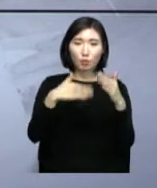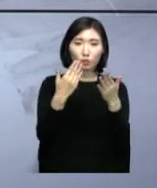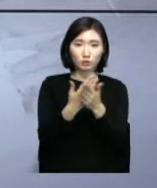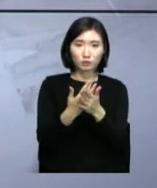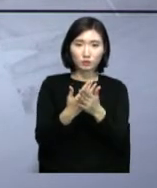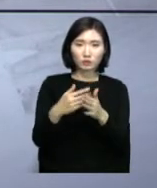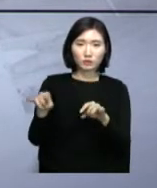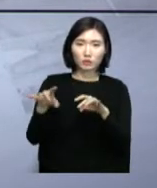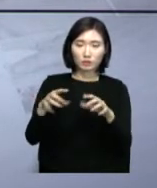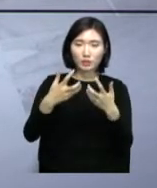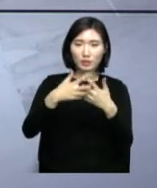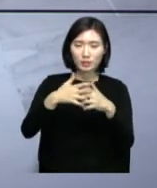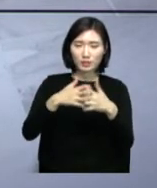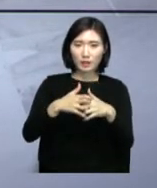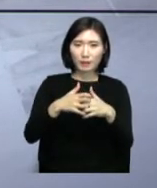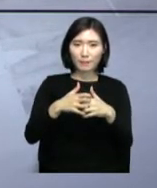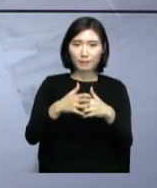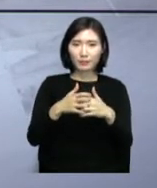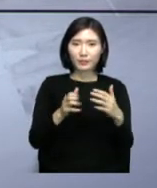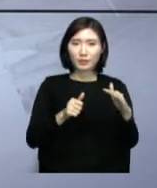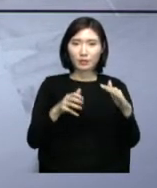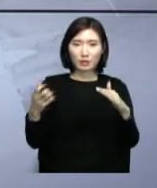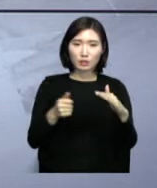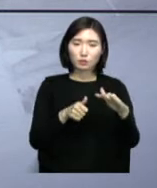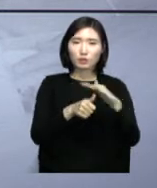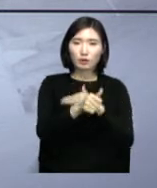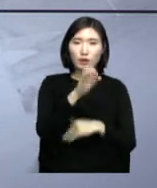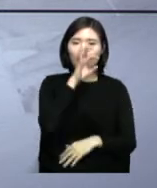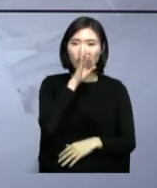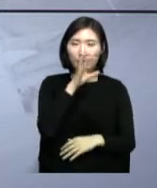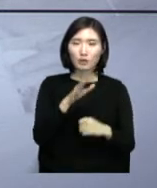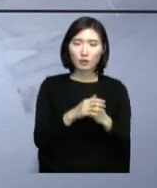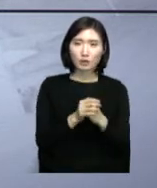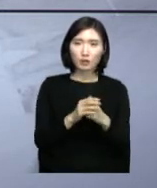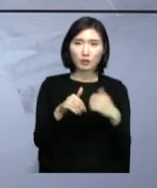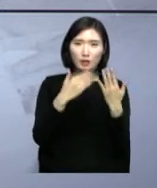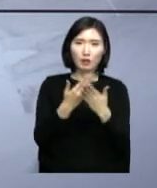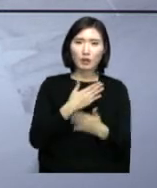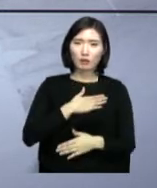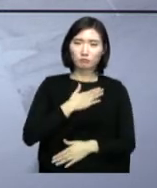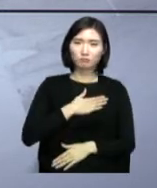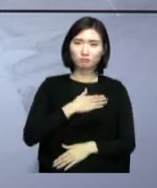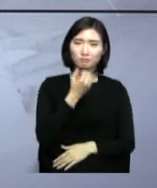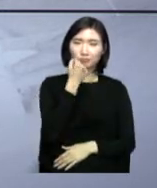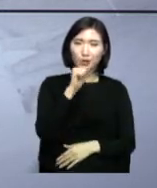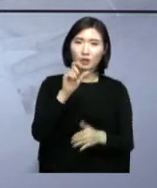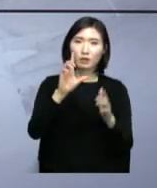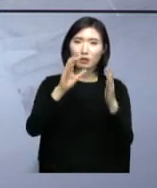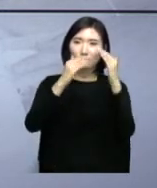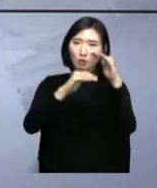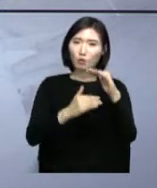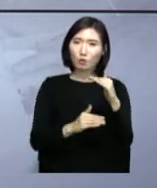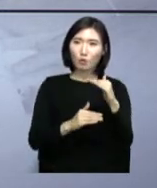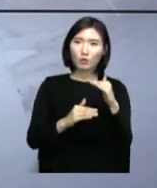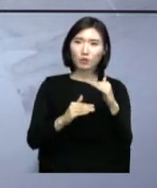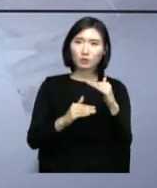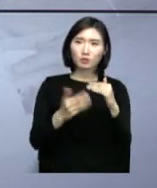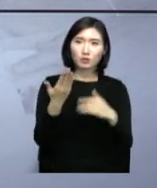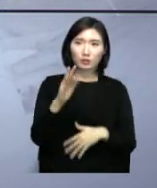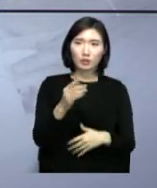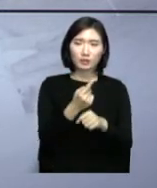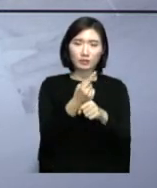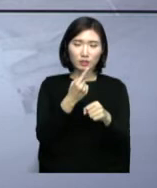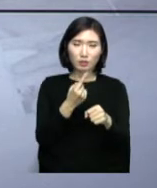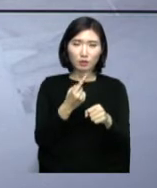시험장 반입이 금지된 물품 입니다 다 아는 뻔한 얘기 다 싶으시겠지만 지난해 수능에서 부정행위로